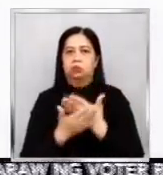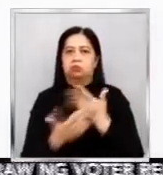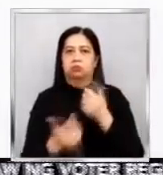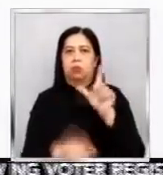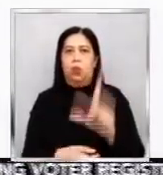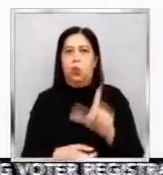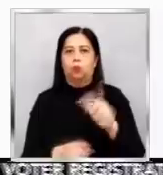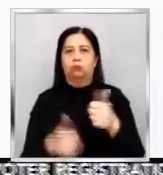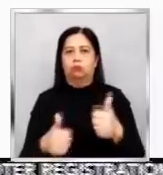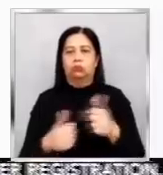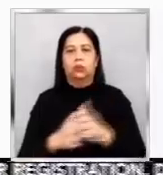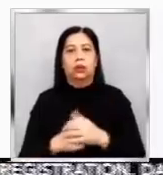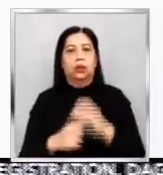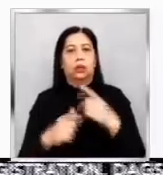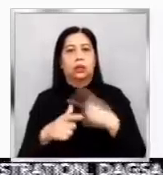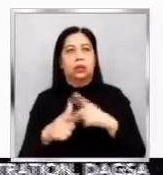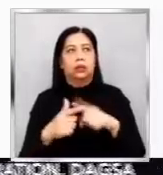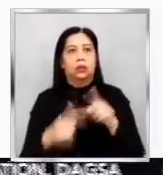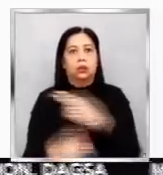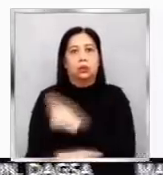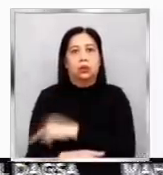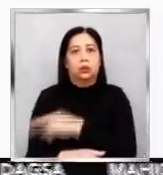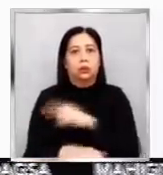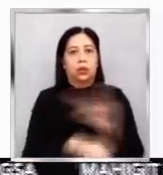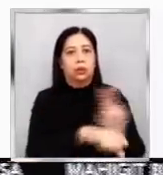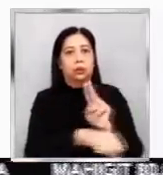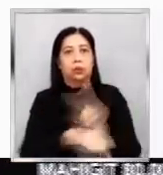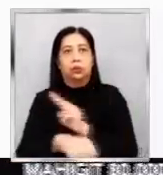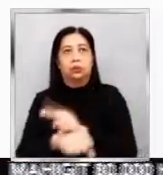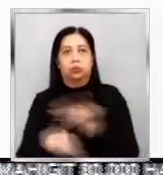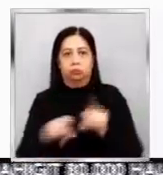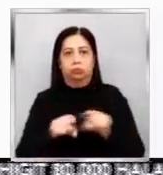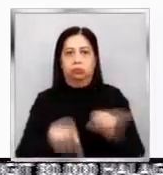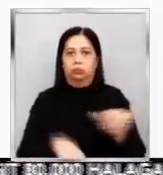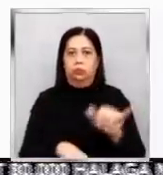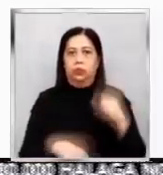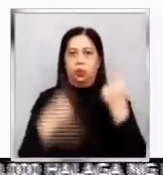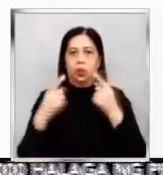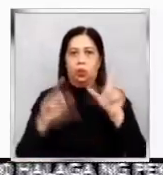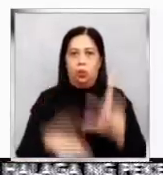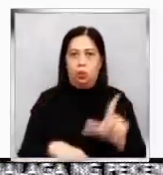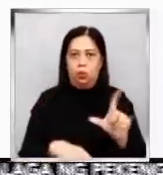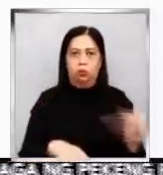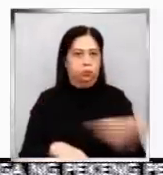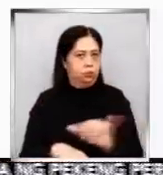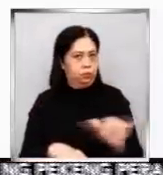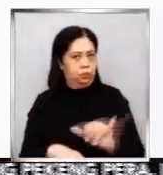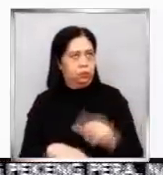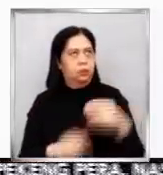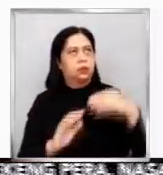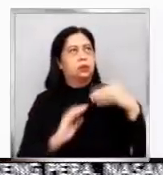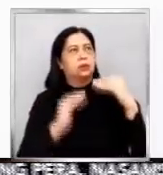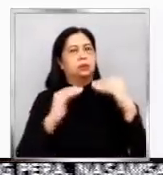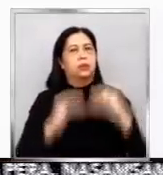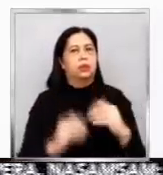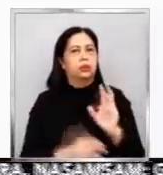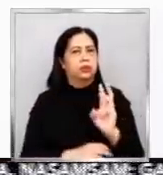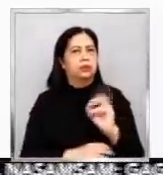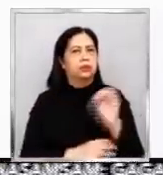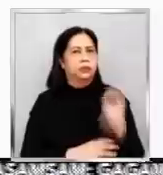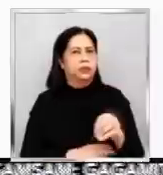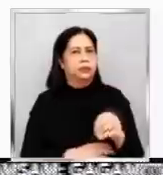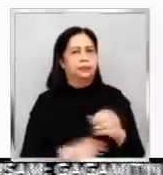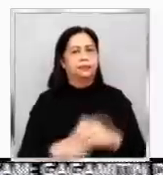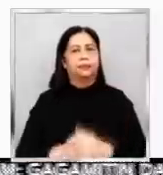yung hospital utilization, also considered low kasi below 60%. Mm-hmm. So